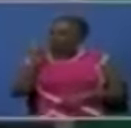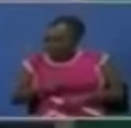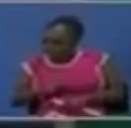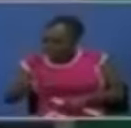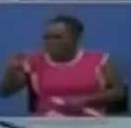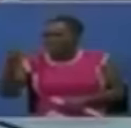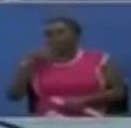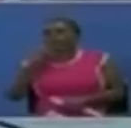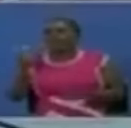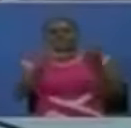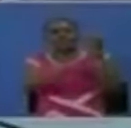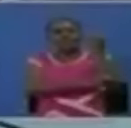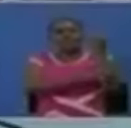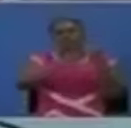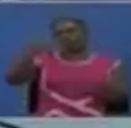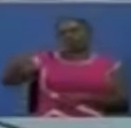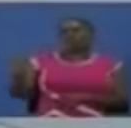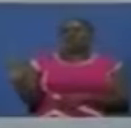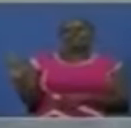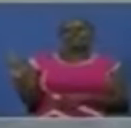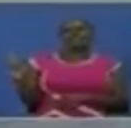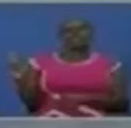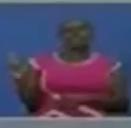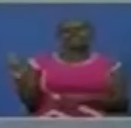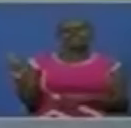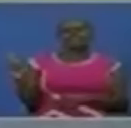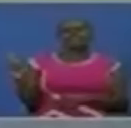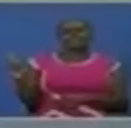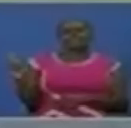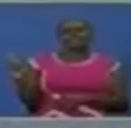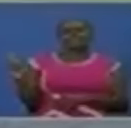Kenya is the best country. It is correct. Because my intention...